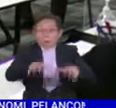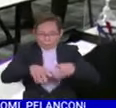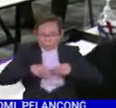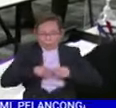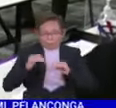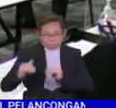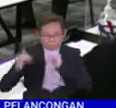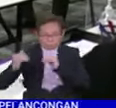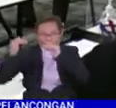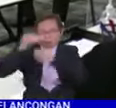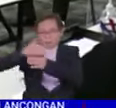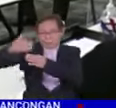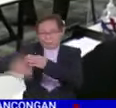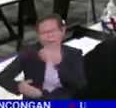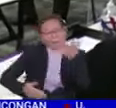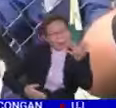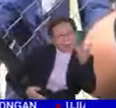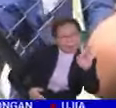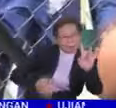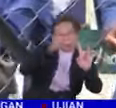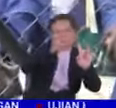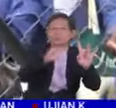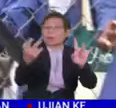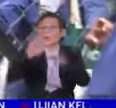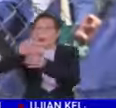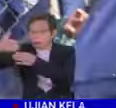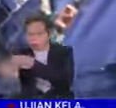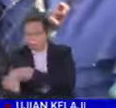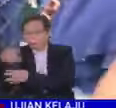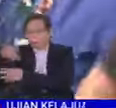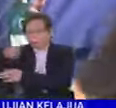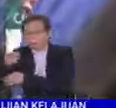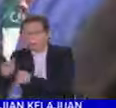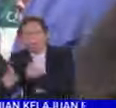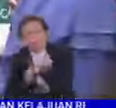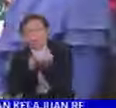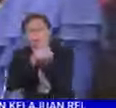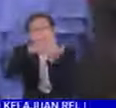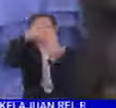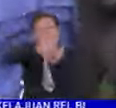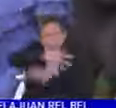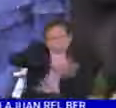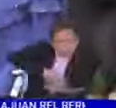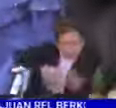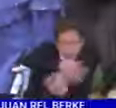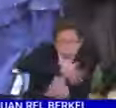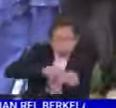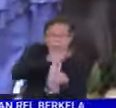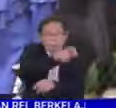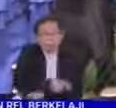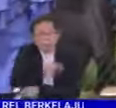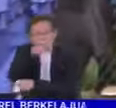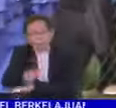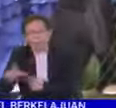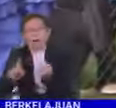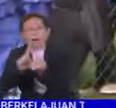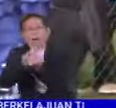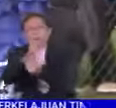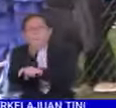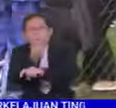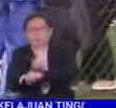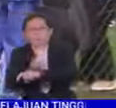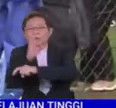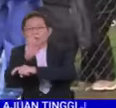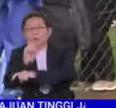dan dijangka selesai 18 November ini. Perdana Menteri ditemui selepas program Ramah Mesra bersama penduduk kampung Batu